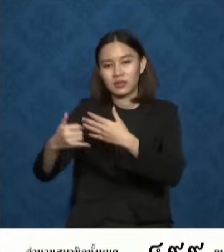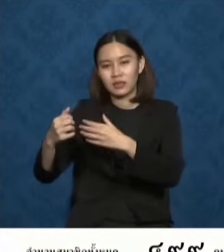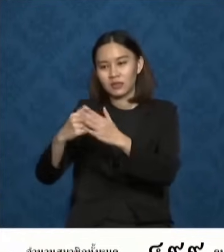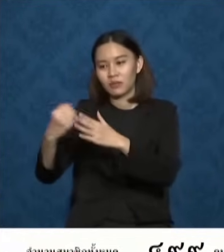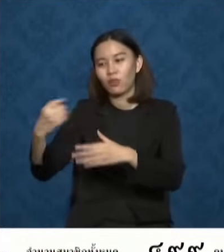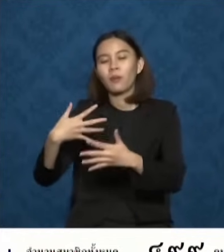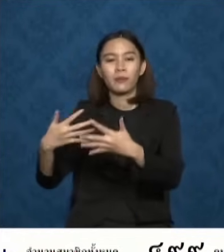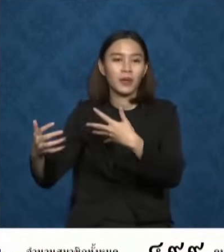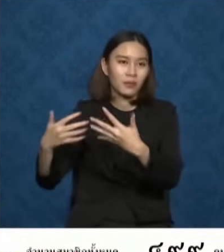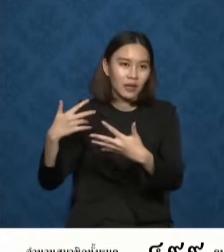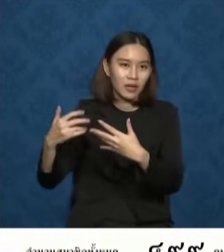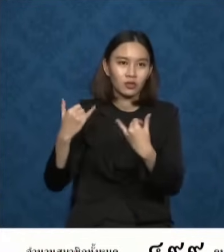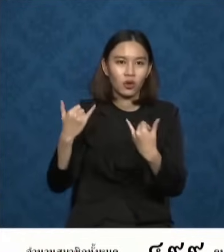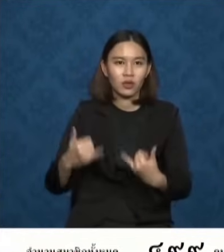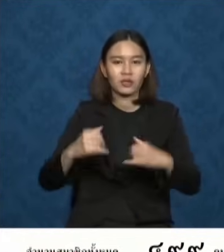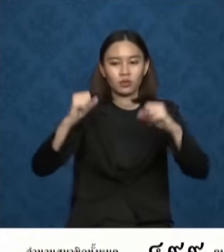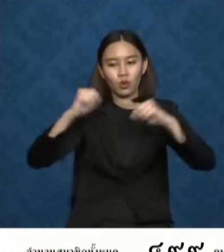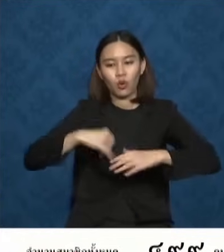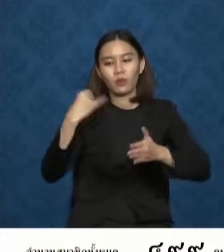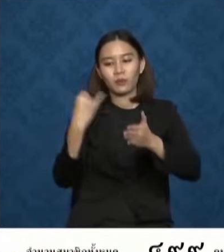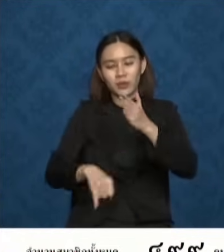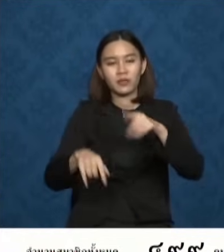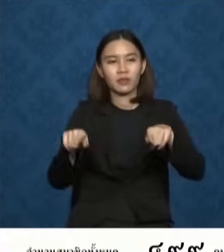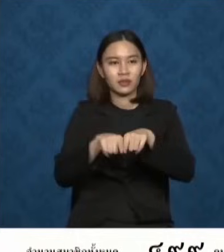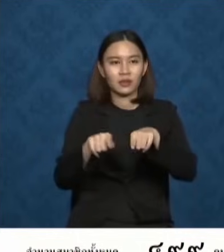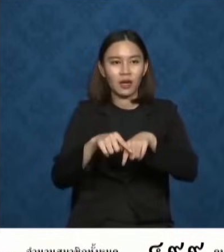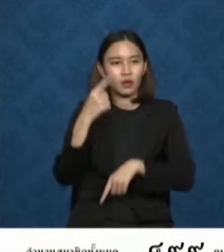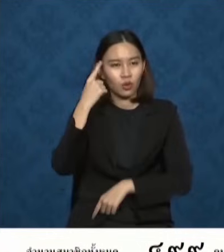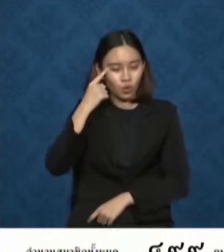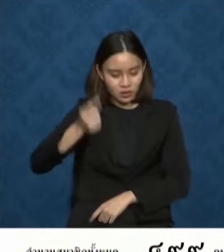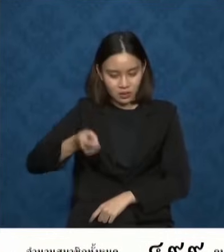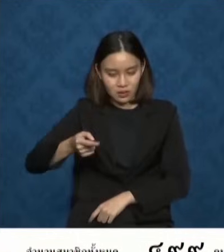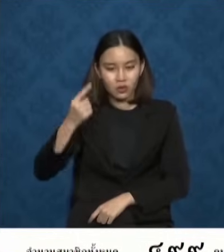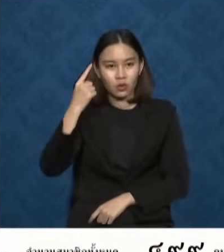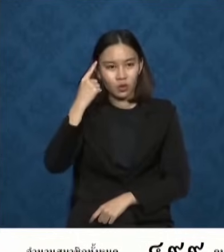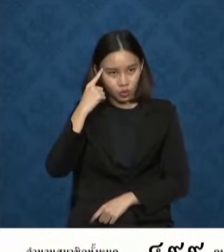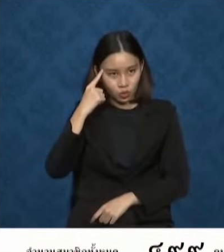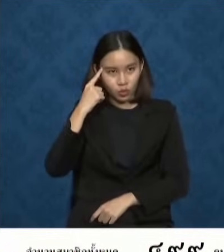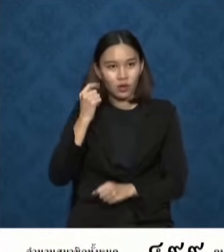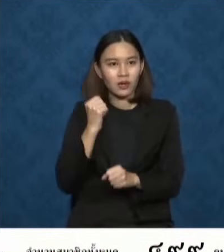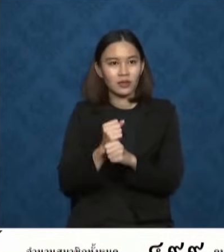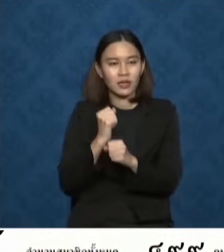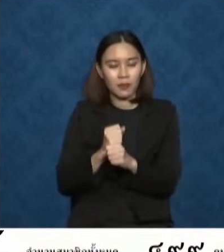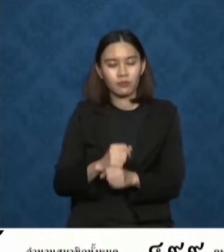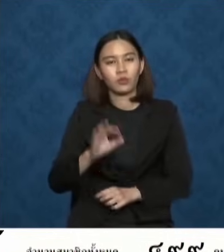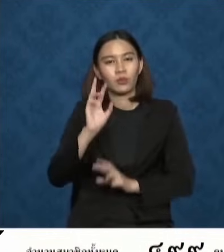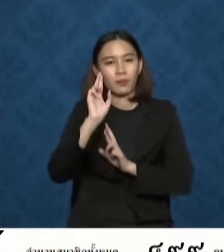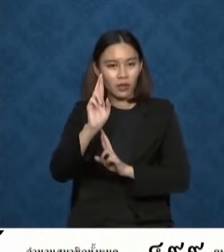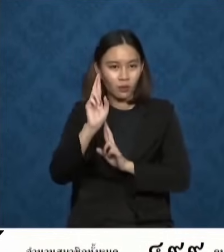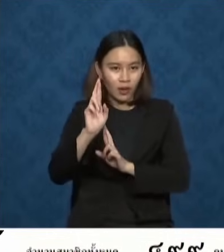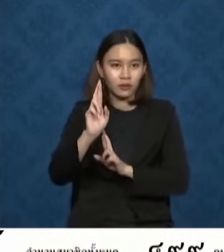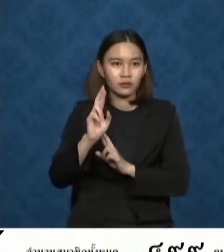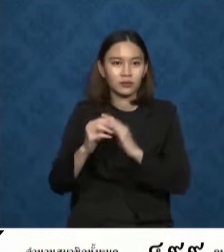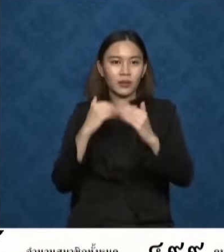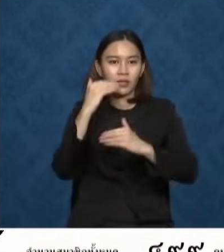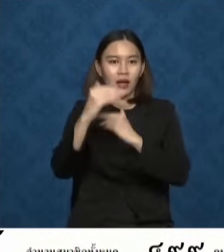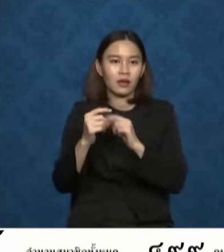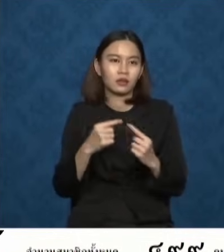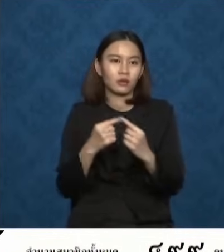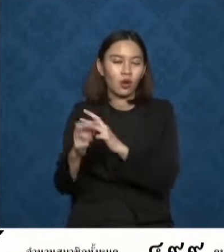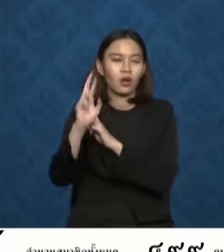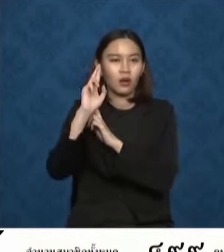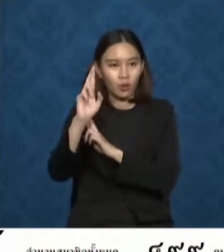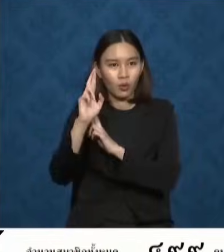ยผิดข้อตกลงเหมือนกันเรารู้ข้อเท็จจริงข้อนี้เราก็จึงเดินด้วยความระมัดระวังเอาละเรือด